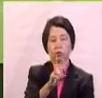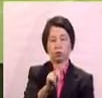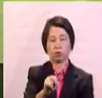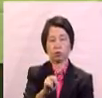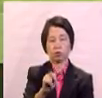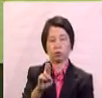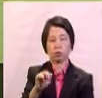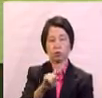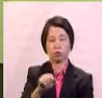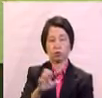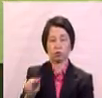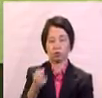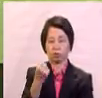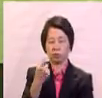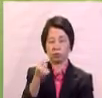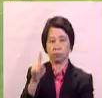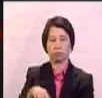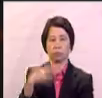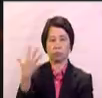ini.